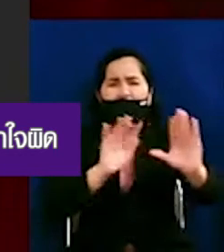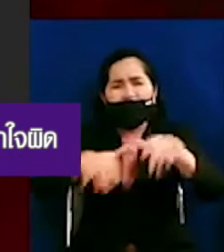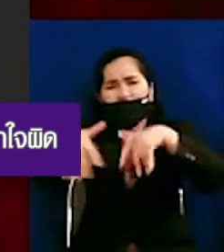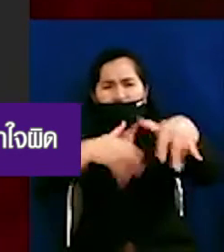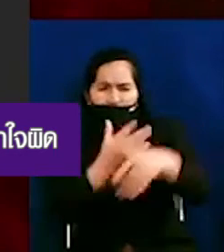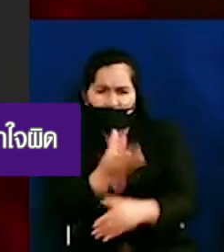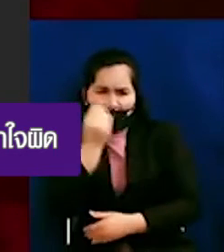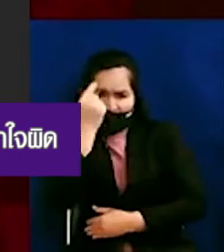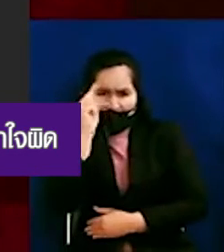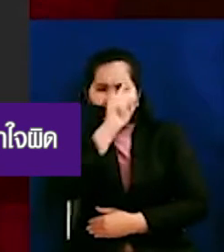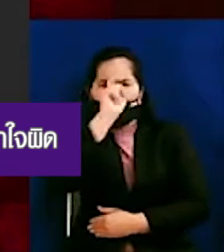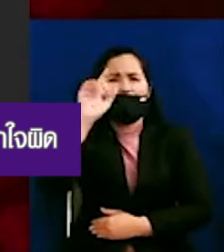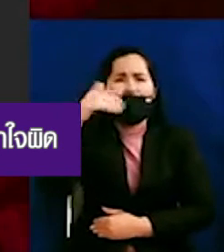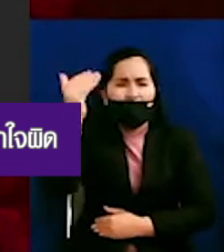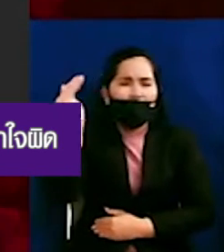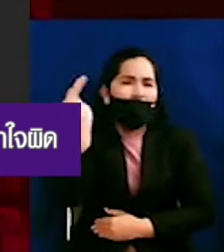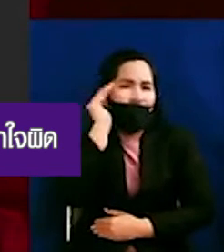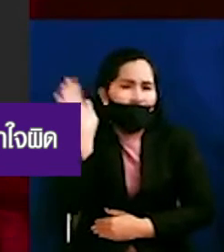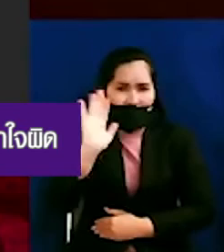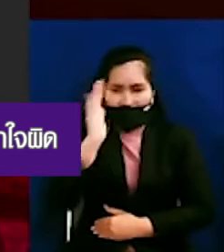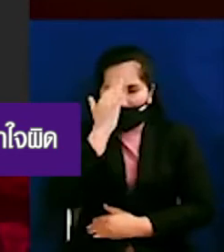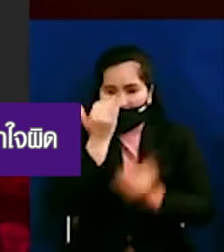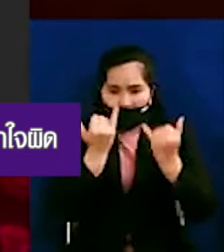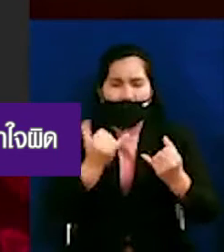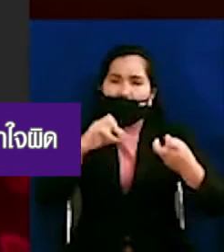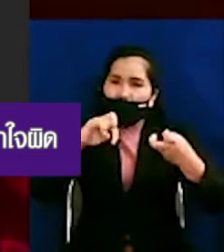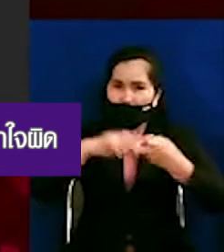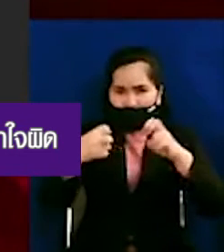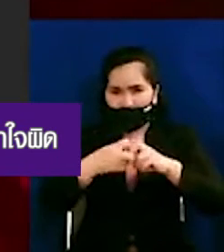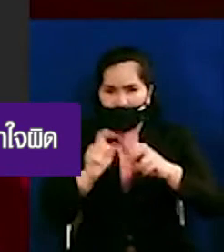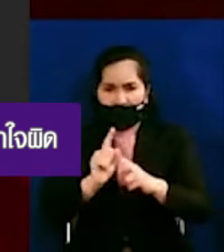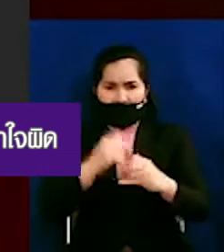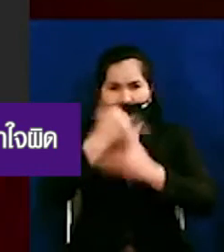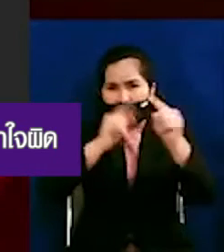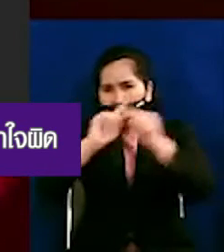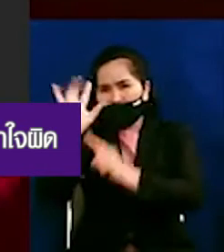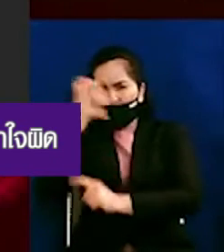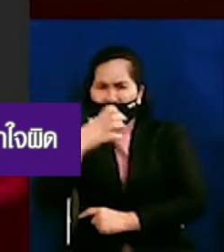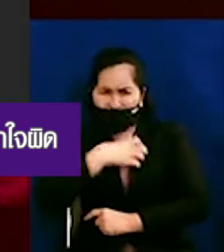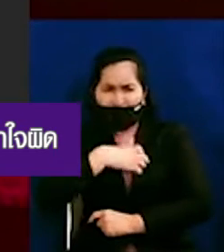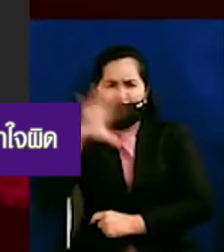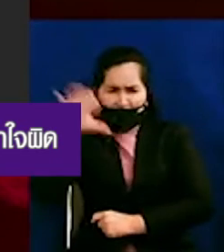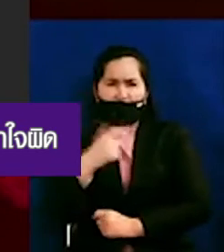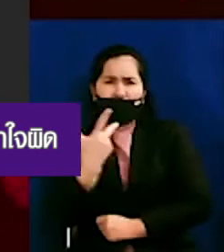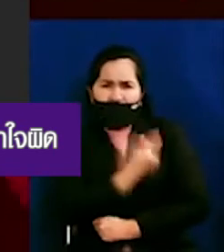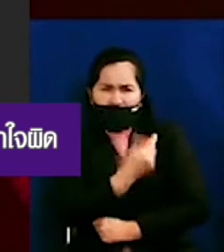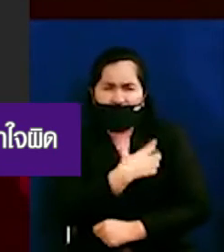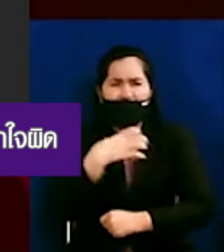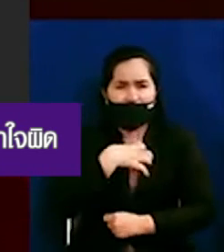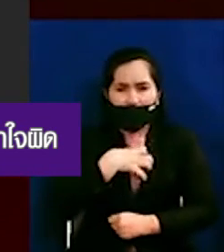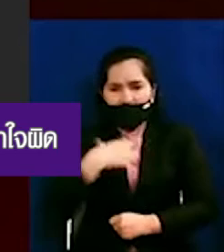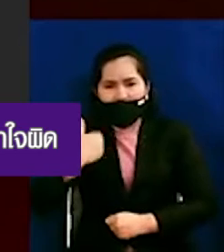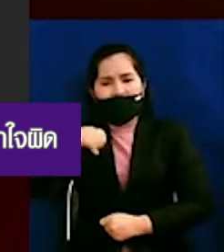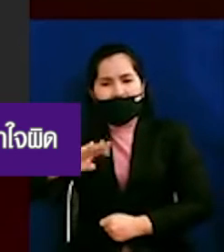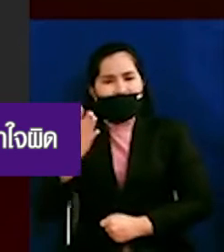สงสัยแล้วมันจะเป็นไปได้อย่างไรในสังในสถานการณ์ของการแย่งชิงวัคซีนทั่วโลกเนี่ยนะครับจะมีบริษัทใดบริษัท